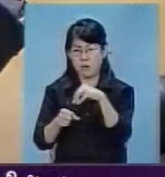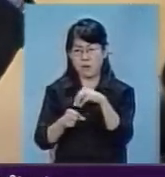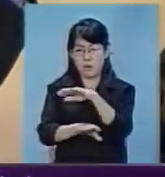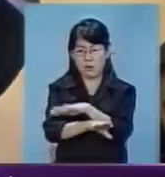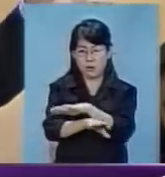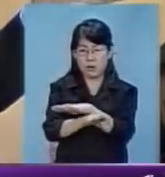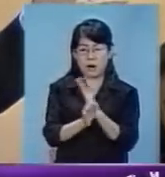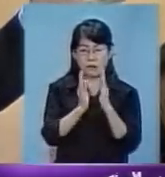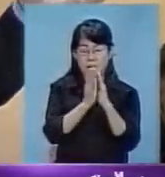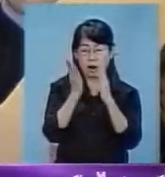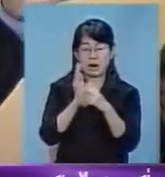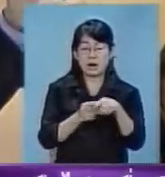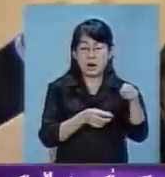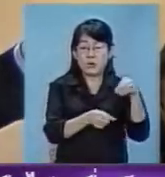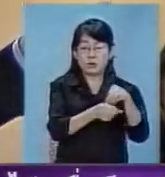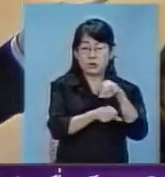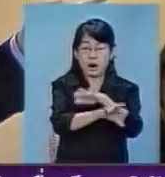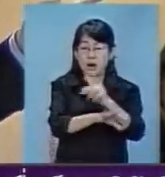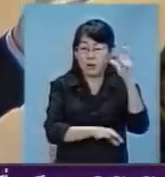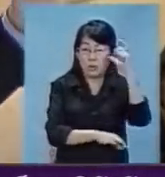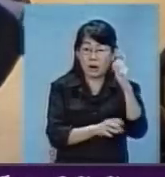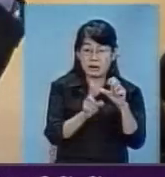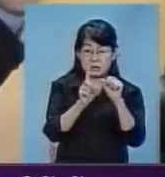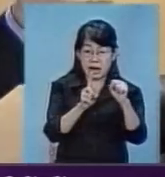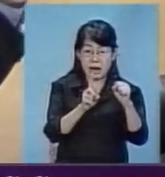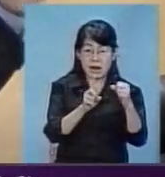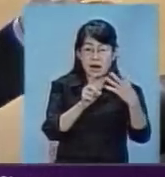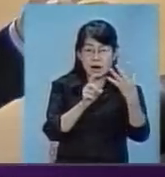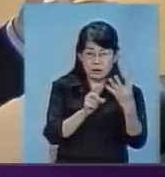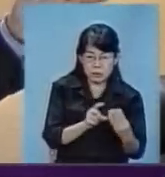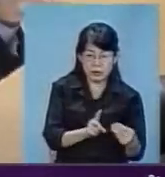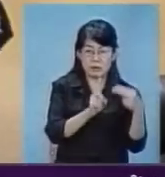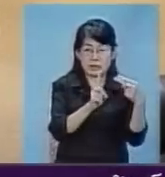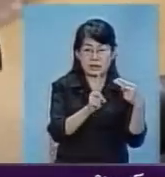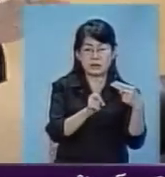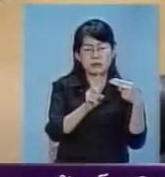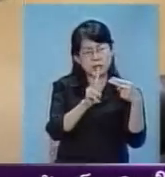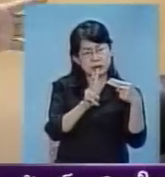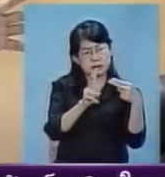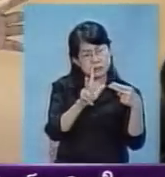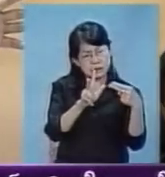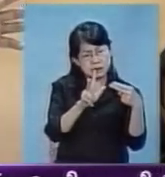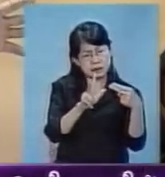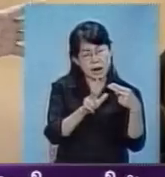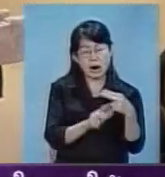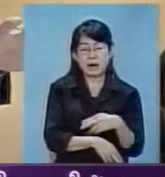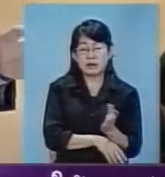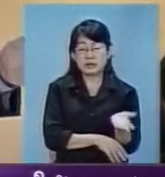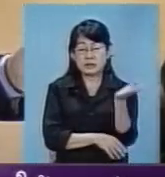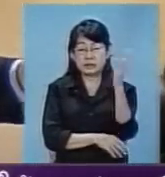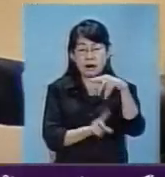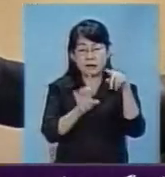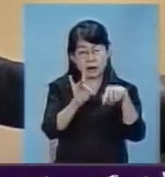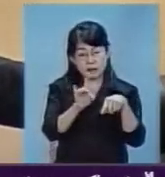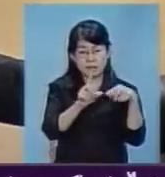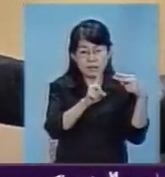ที่นี่ ที่เคยมเป็แสน ก็เหลอมาแค่หมื่นบางคืนีสองหมื่น สามหมื่น กลางวนเหอแปดพัด Ο แล้หมื่นodyแต่วายังค